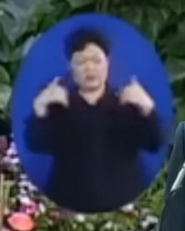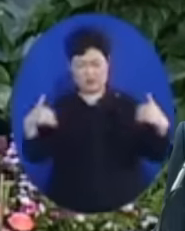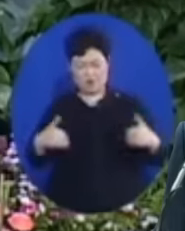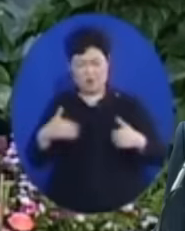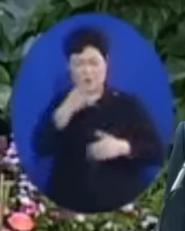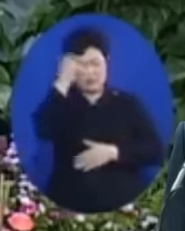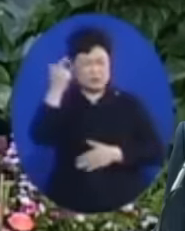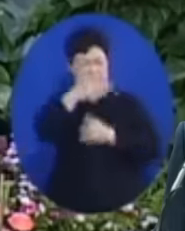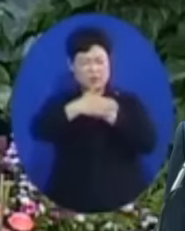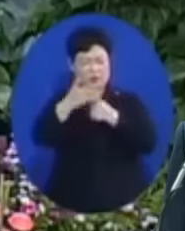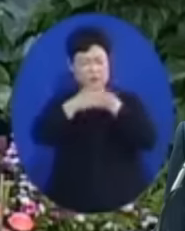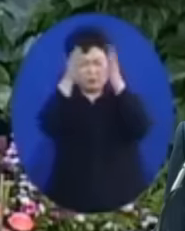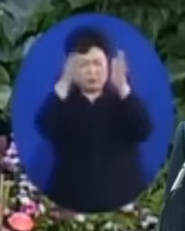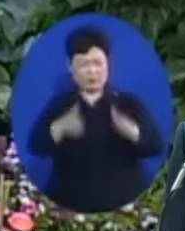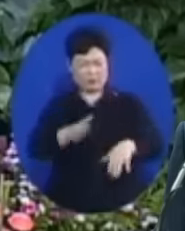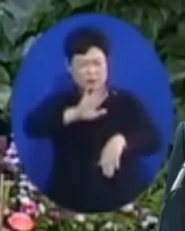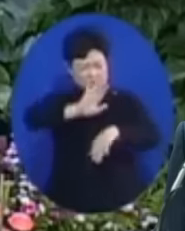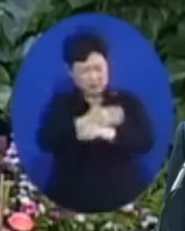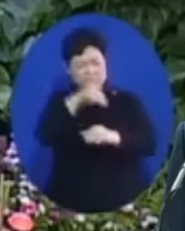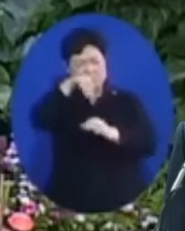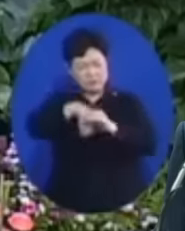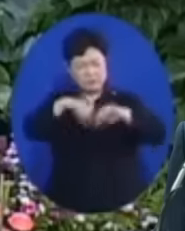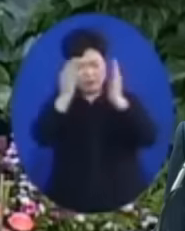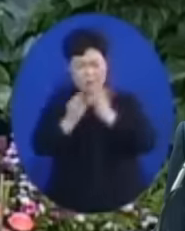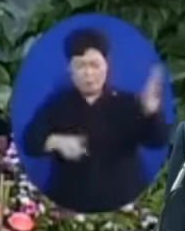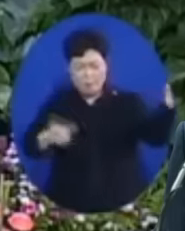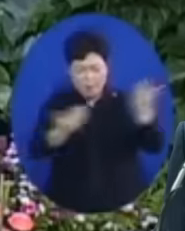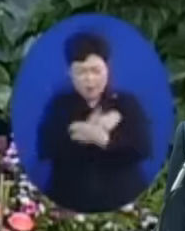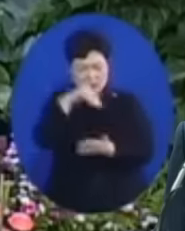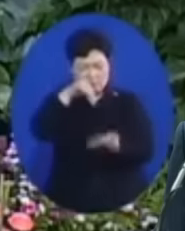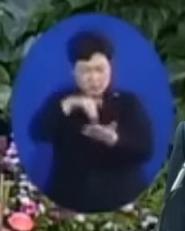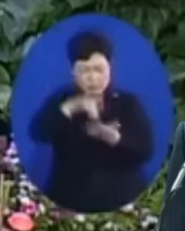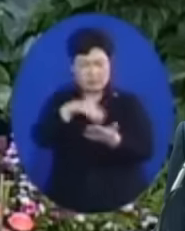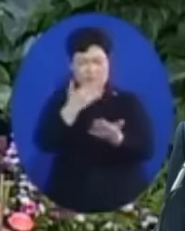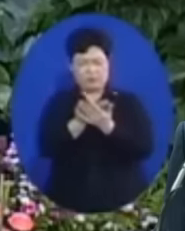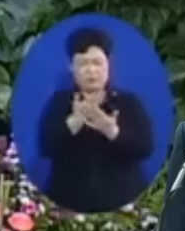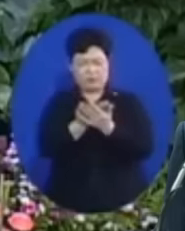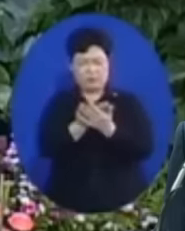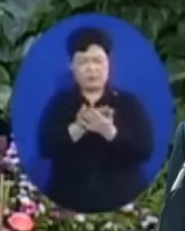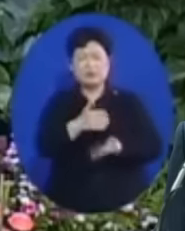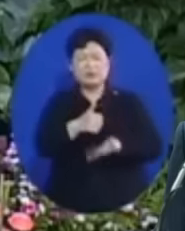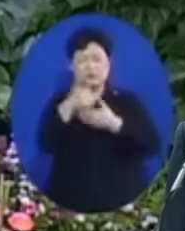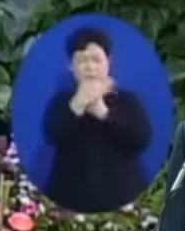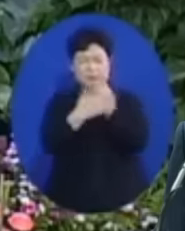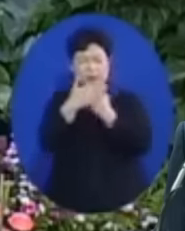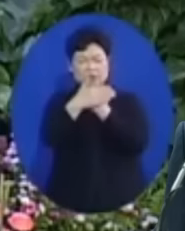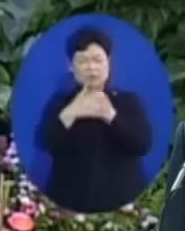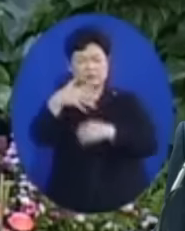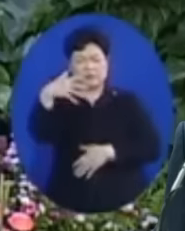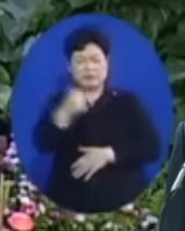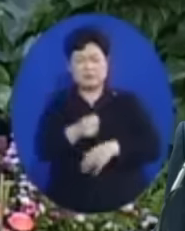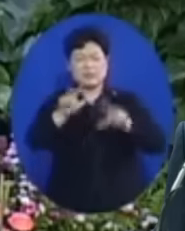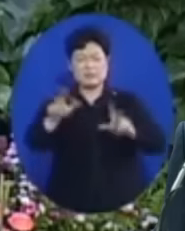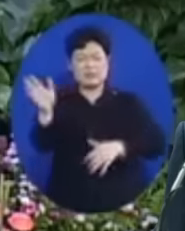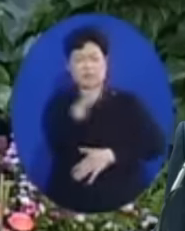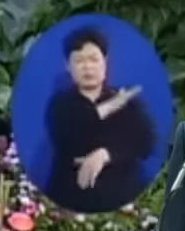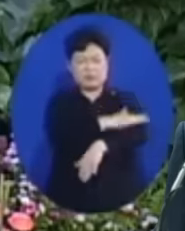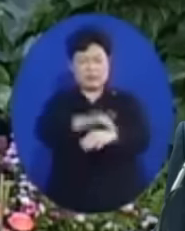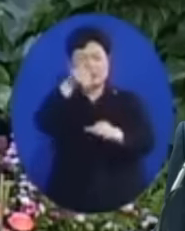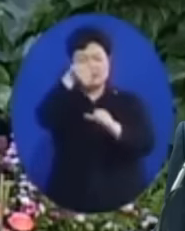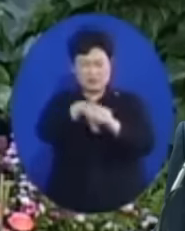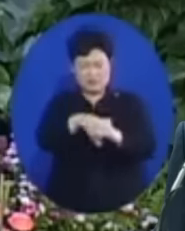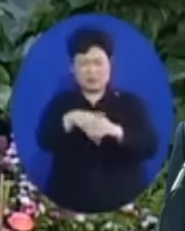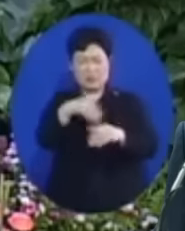성령의 도우심으로 잘못 심은 것을 다 회개하고 자복하게 도와주시옵시고 주님의 은총으로 이제부터라도 잘